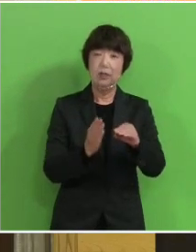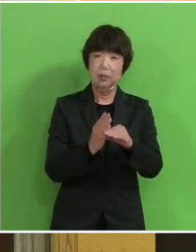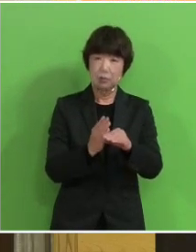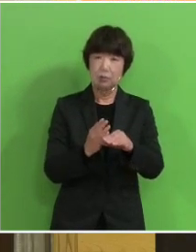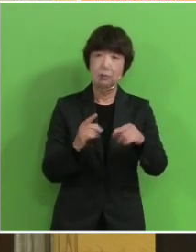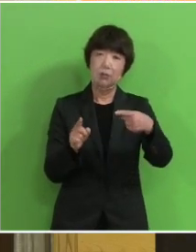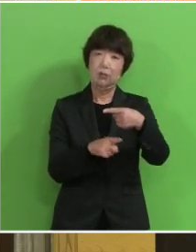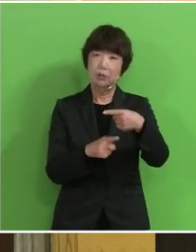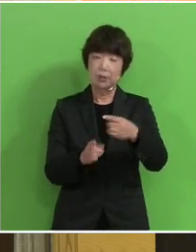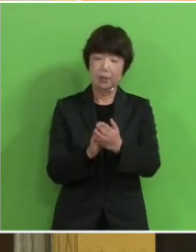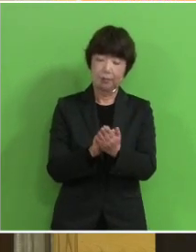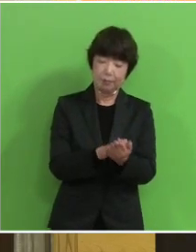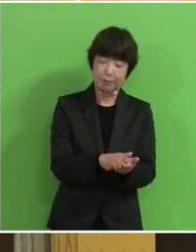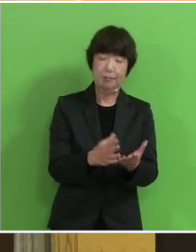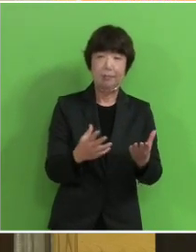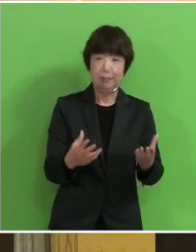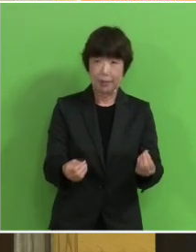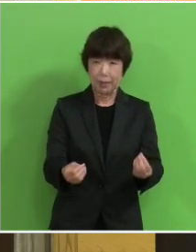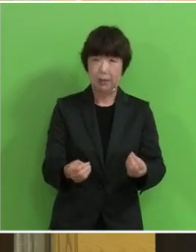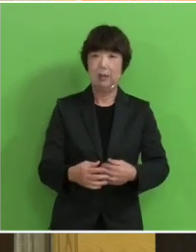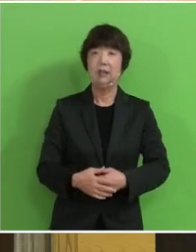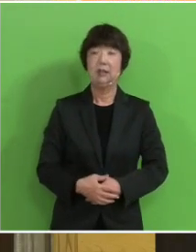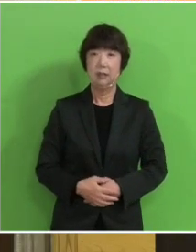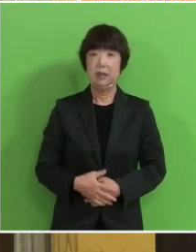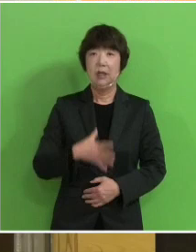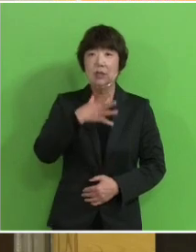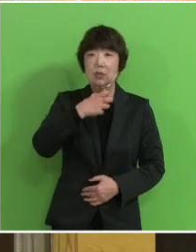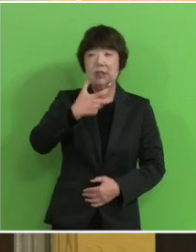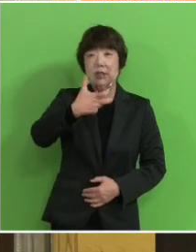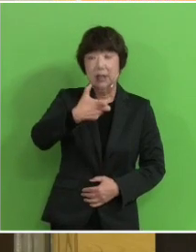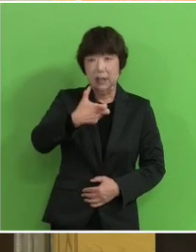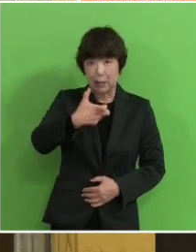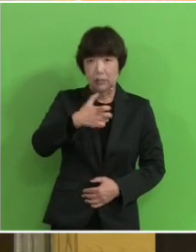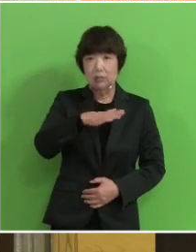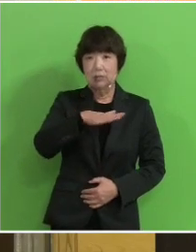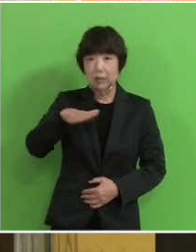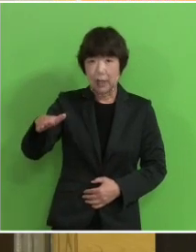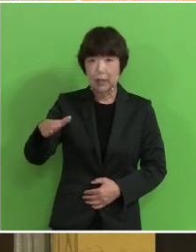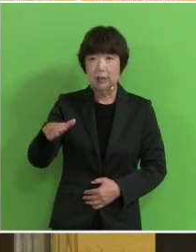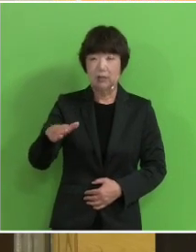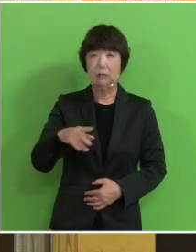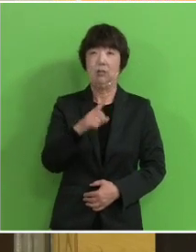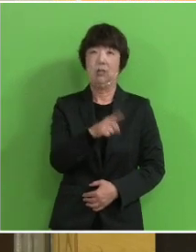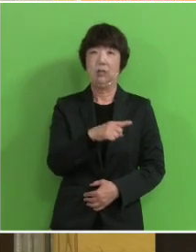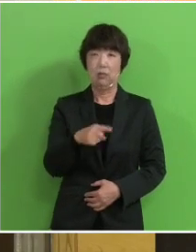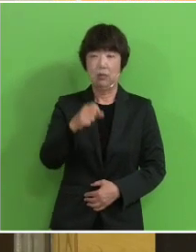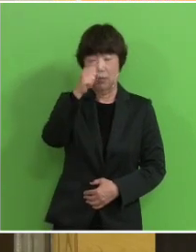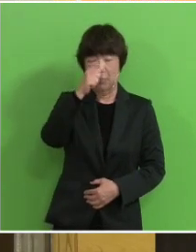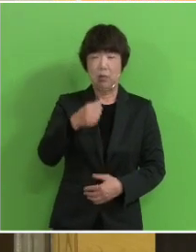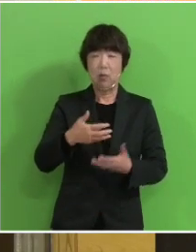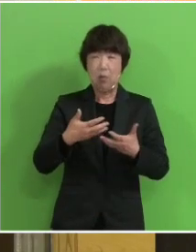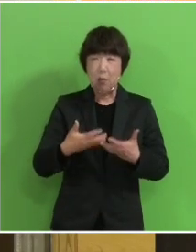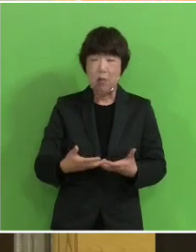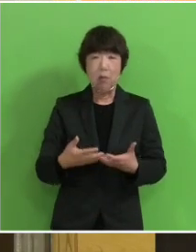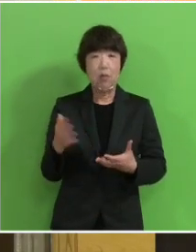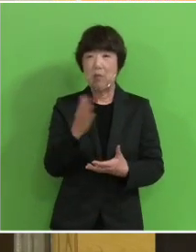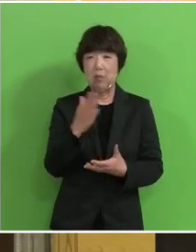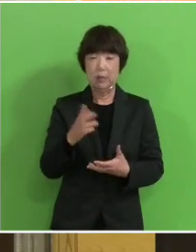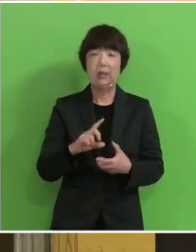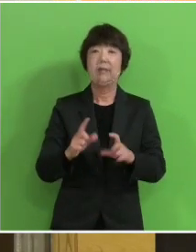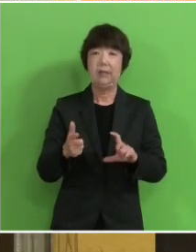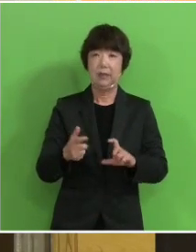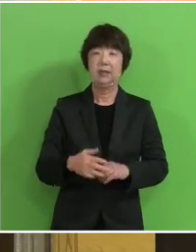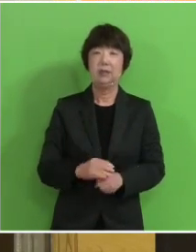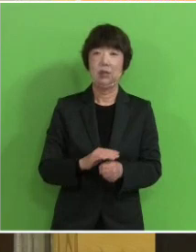亡くなりになられました70代の方でコロナの重症例の形ではございませ